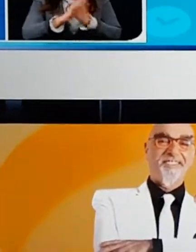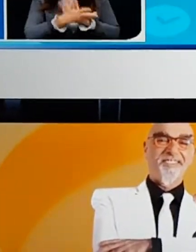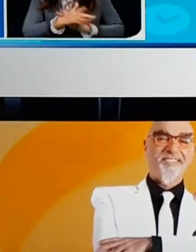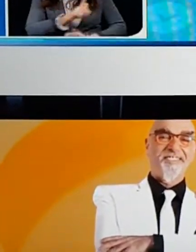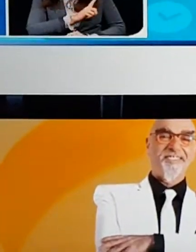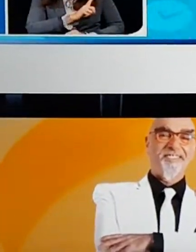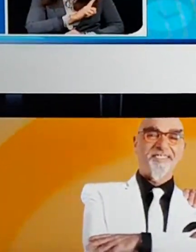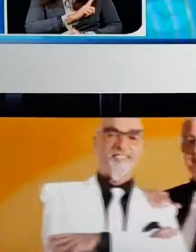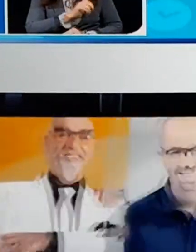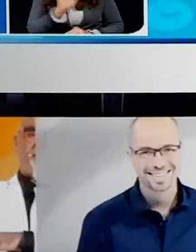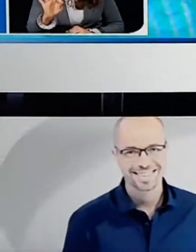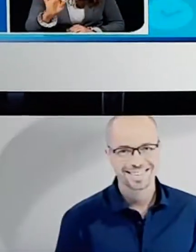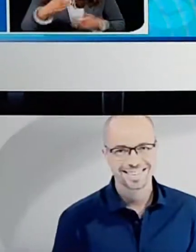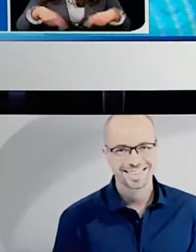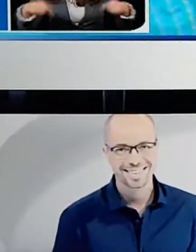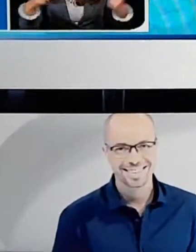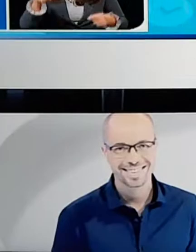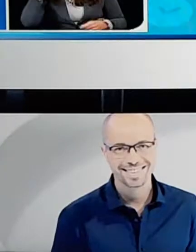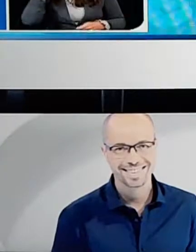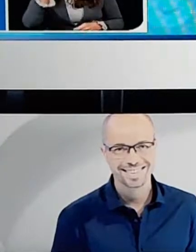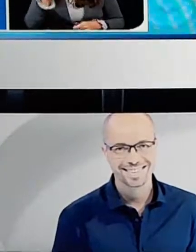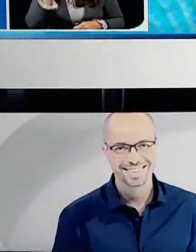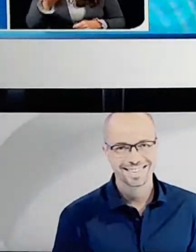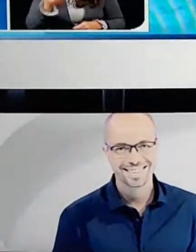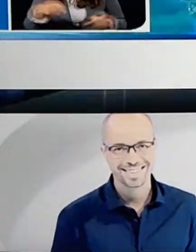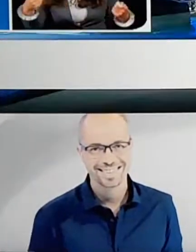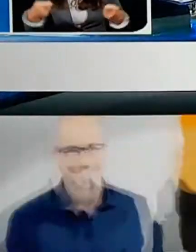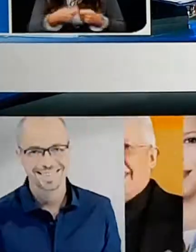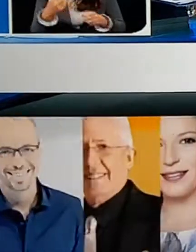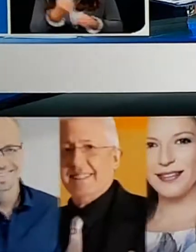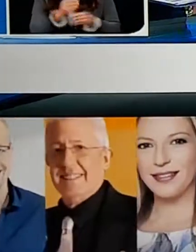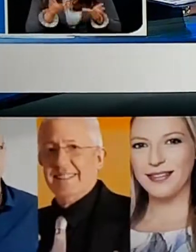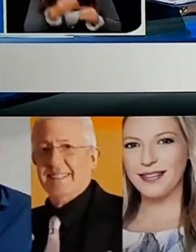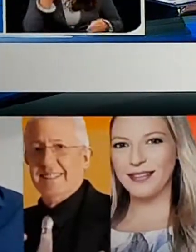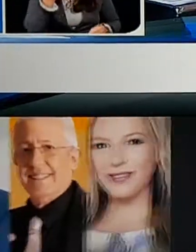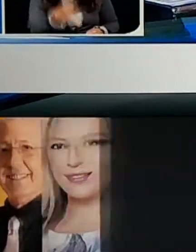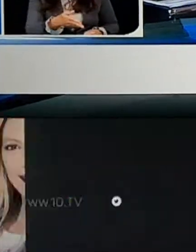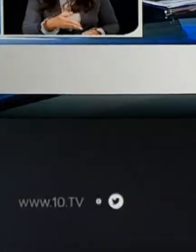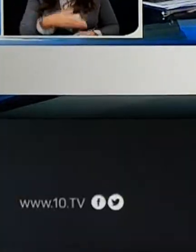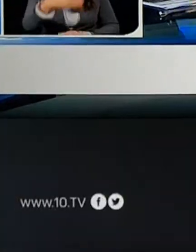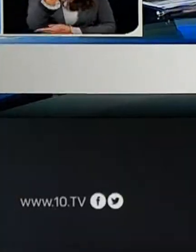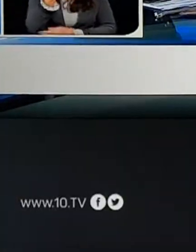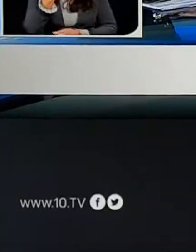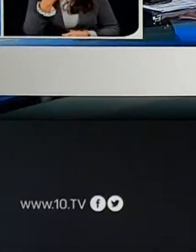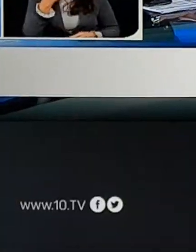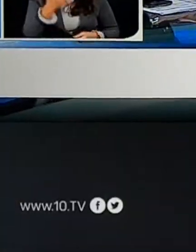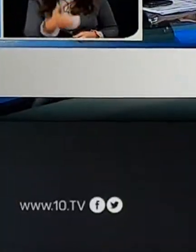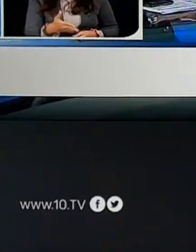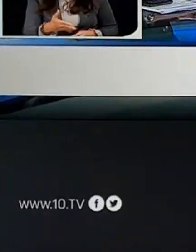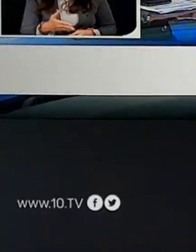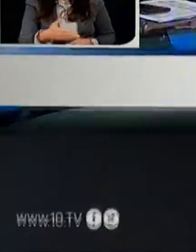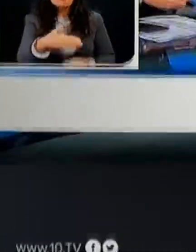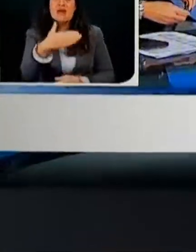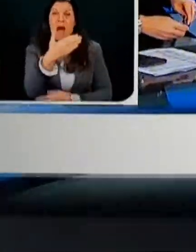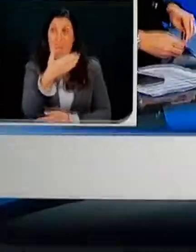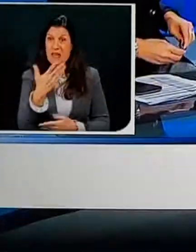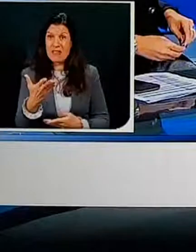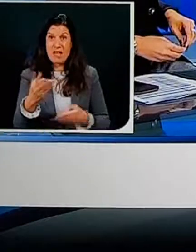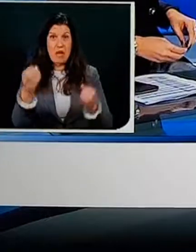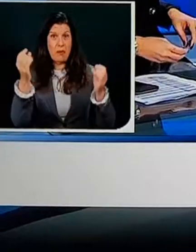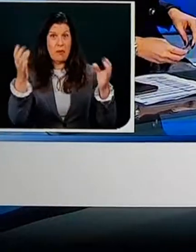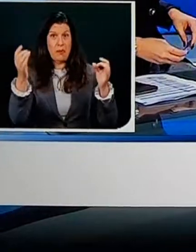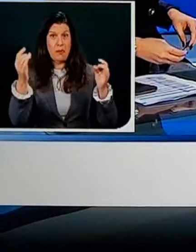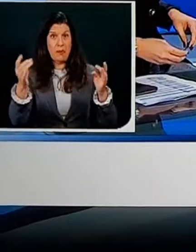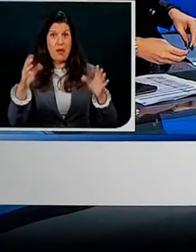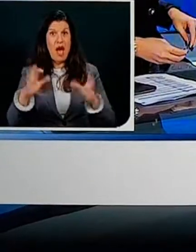החינוך, שהשר נותן לה יד, מפריטים לנו את החינוך. מדינת ישראל, מדינת ישראל, מדינת עם הספר, מפריט